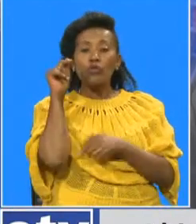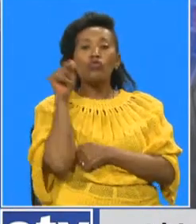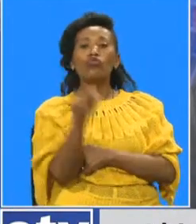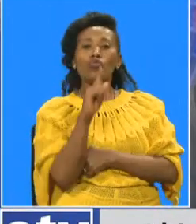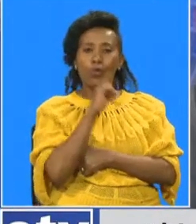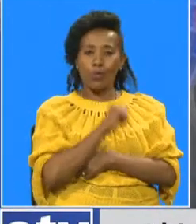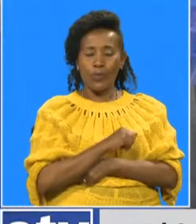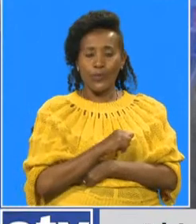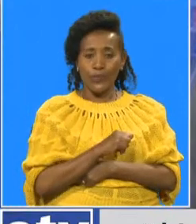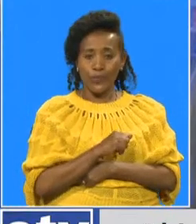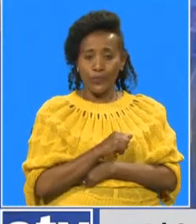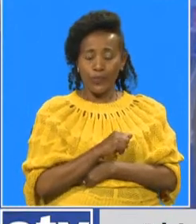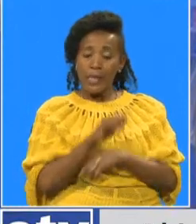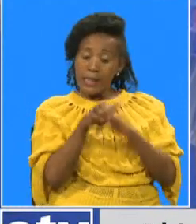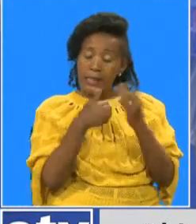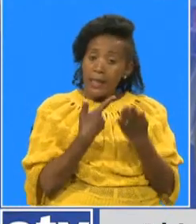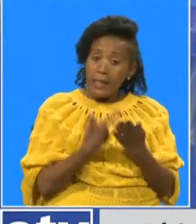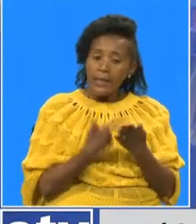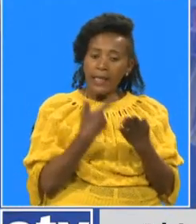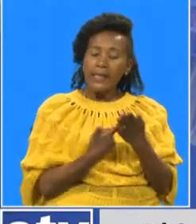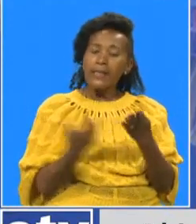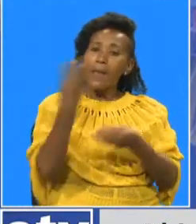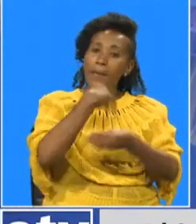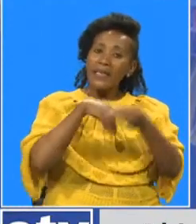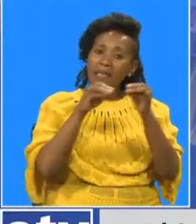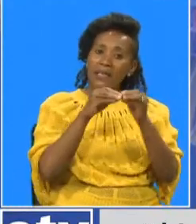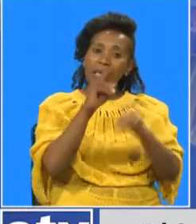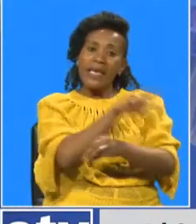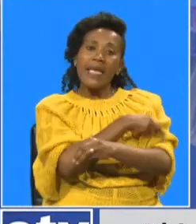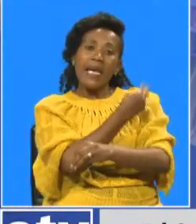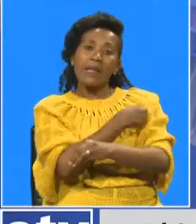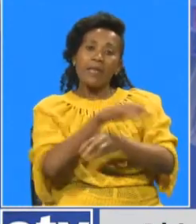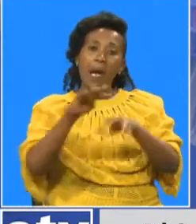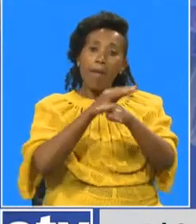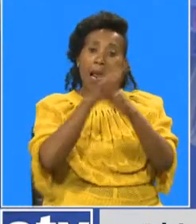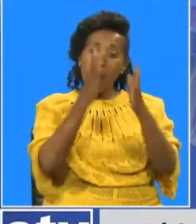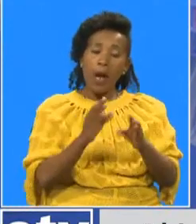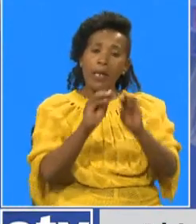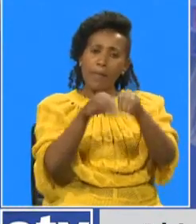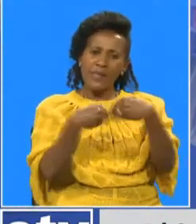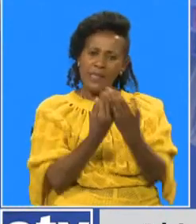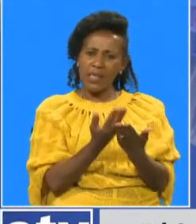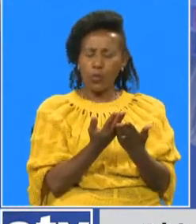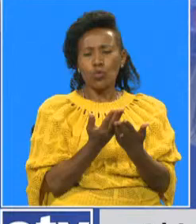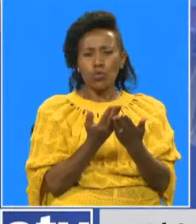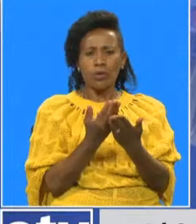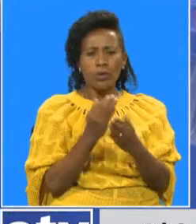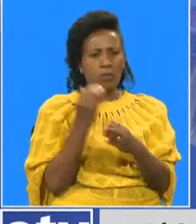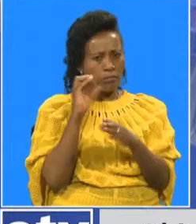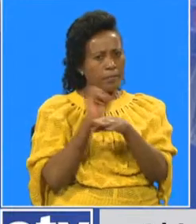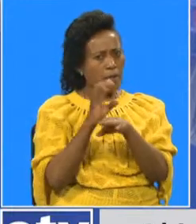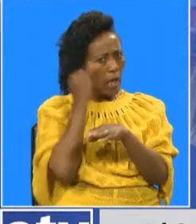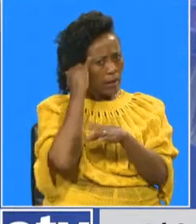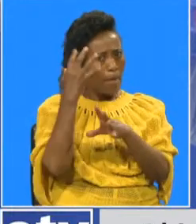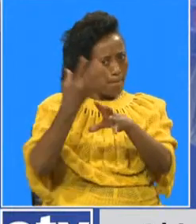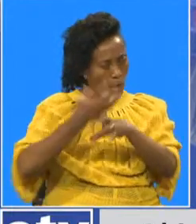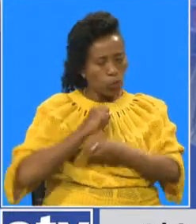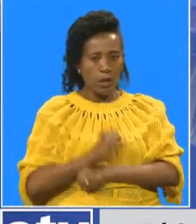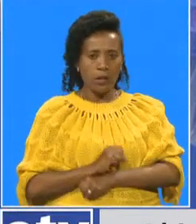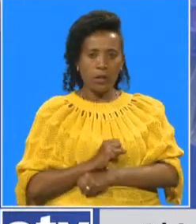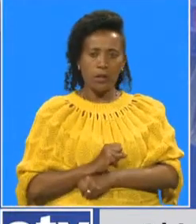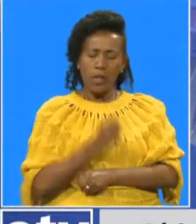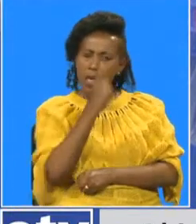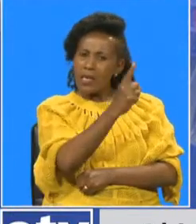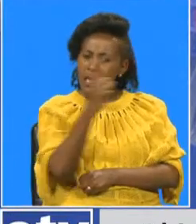ነው። ስለዚህ ከዚህ በተጨማሪ የሕክምና ባለሙያዎቹ የሚሰጡት ሲሪየስሊ መውሰድ ነው።